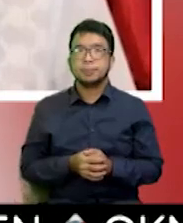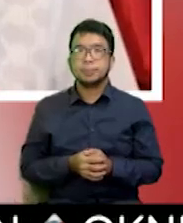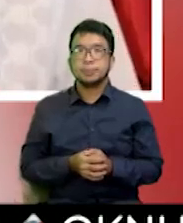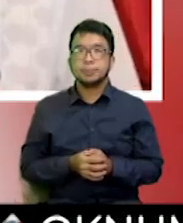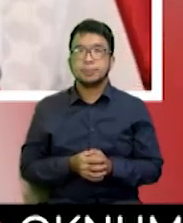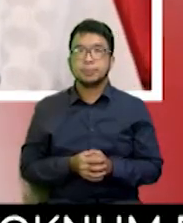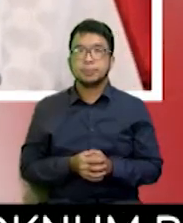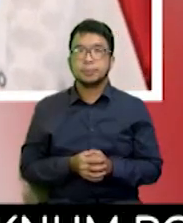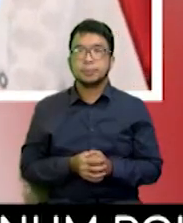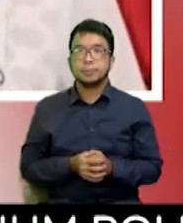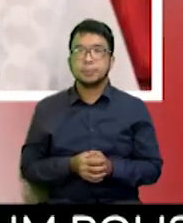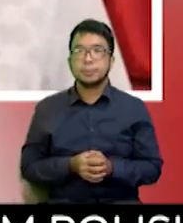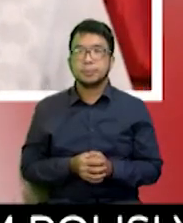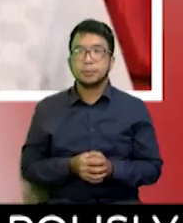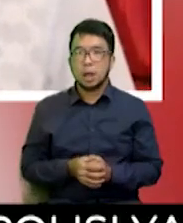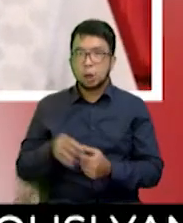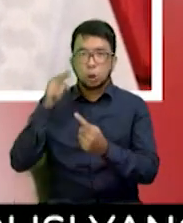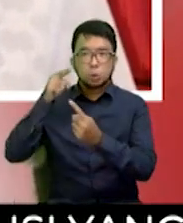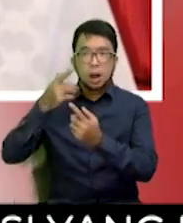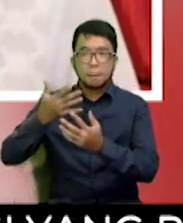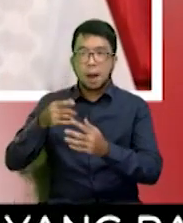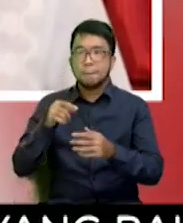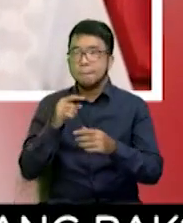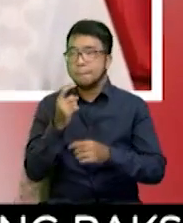yang ditekankan oleh Bapak Ketum itu harus